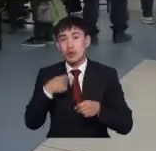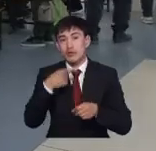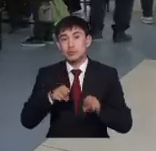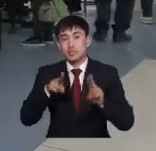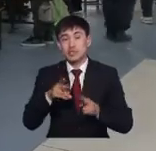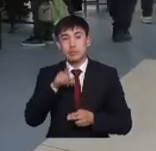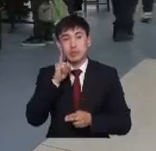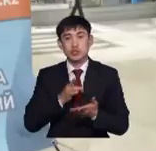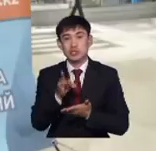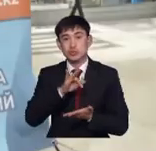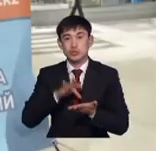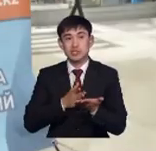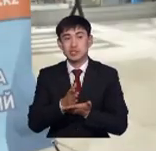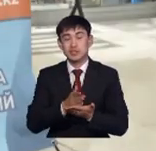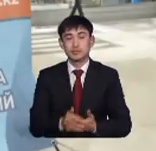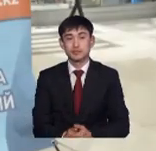молодежного ресурсного